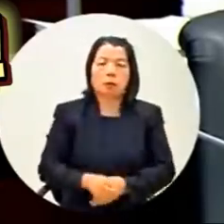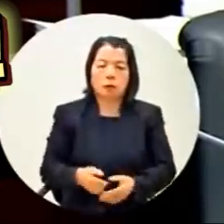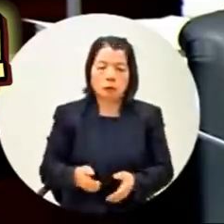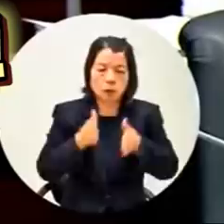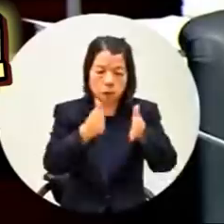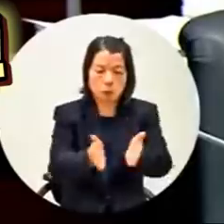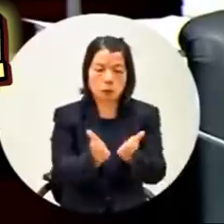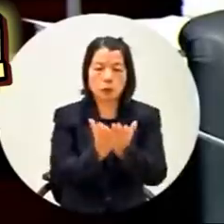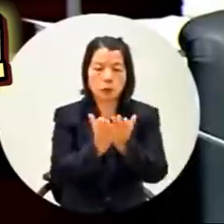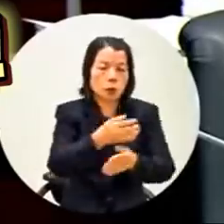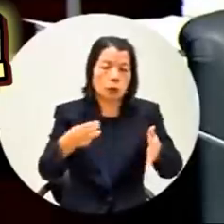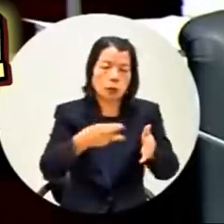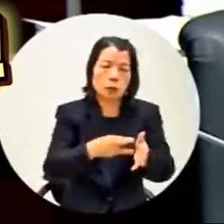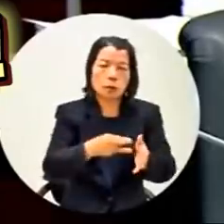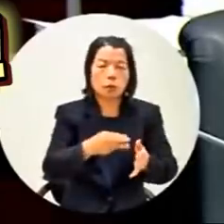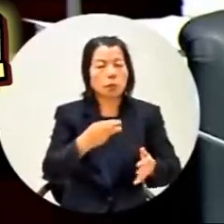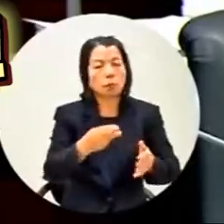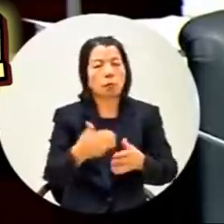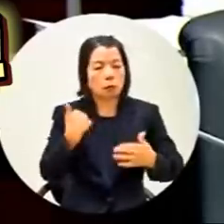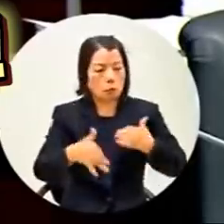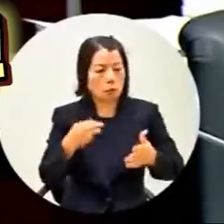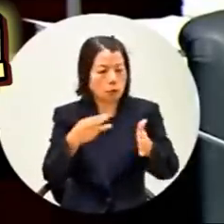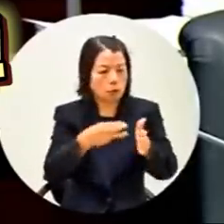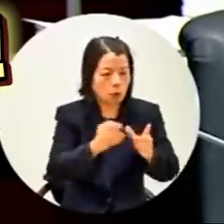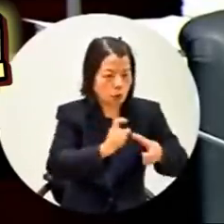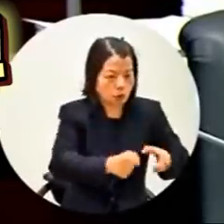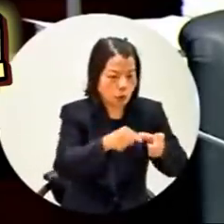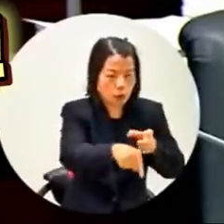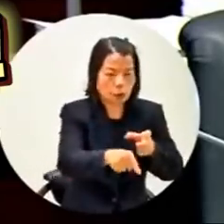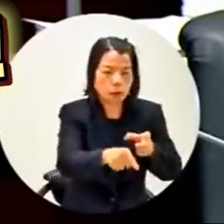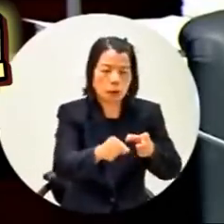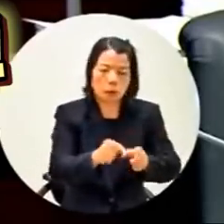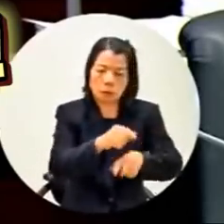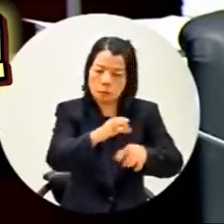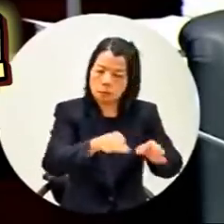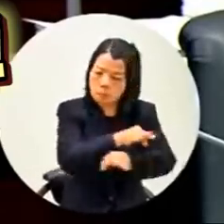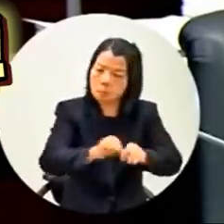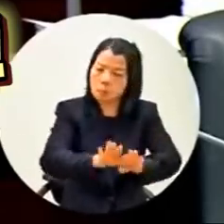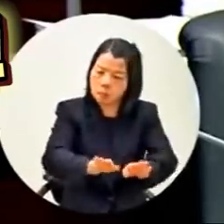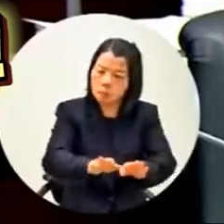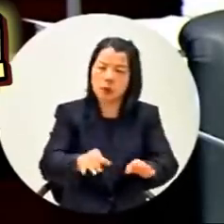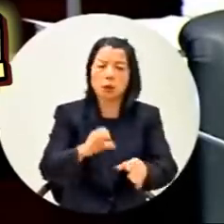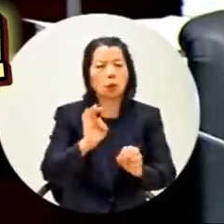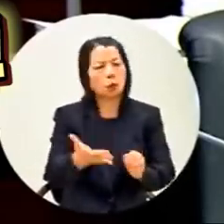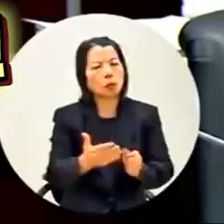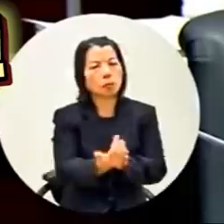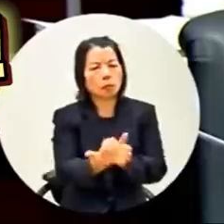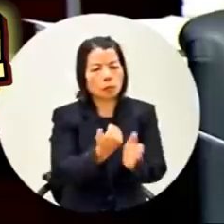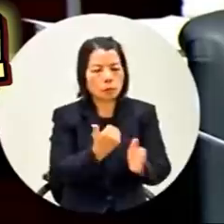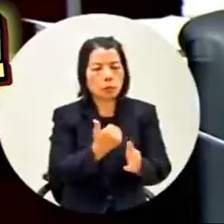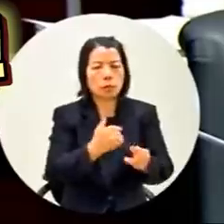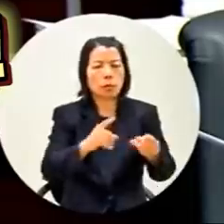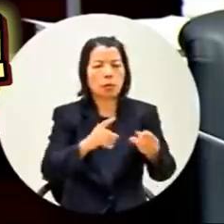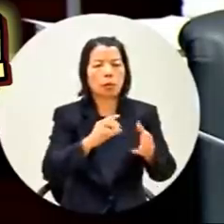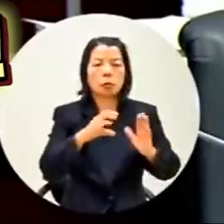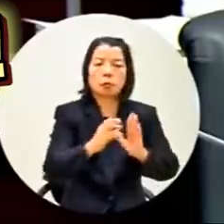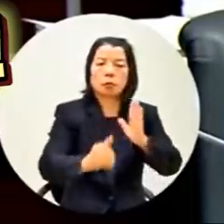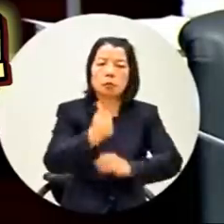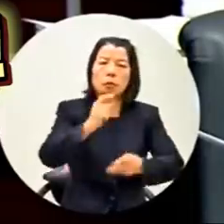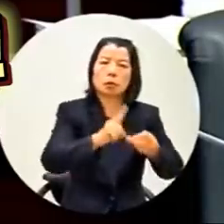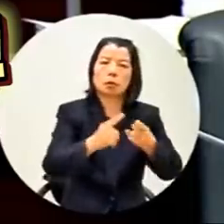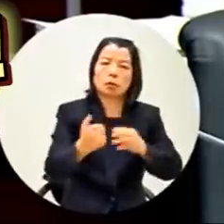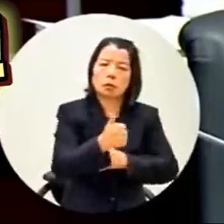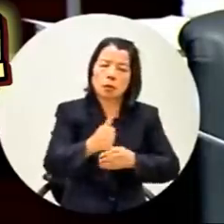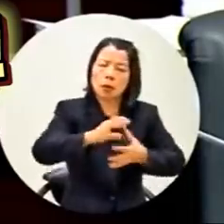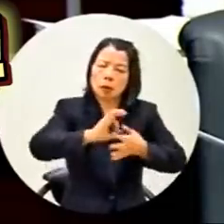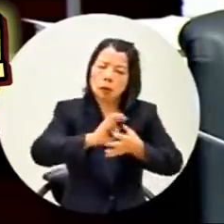标要繁荣新达港。但是为什么在王端仁前局长介入之后，新达港最后变成桥城